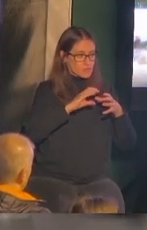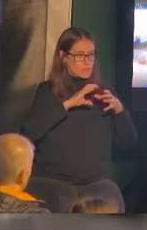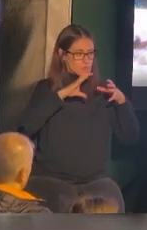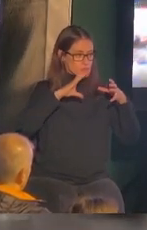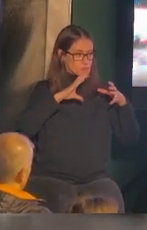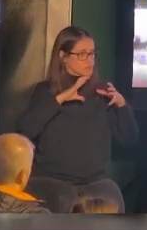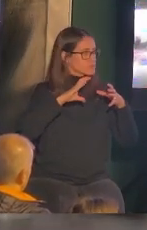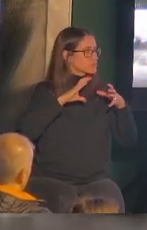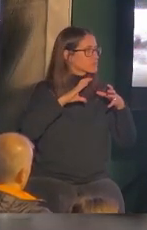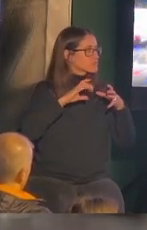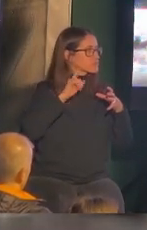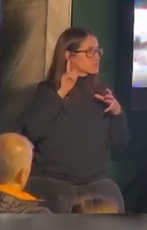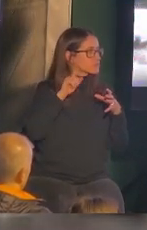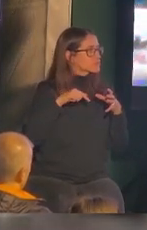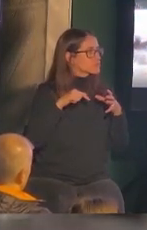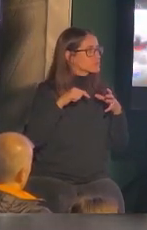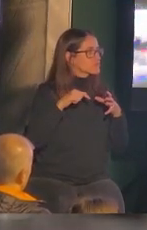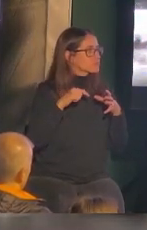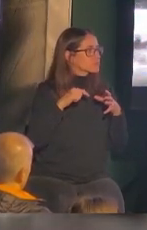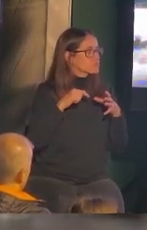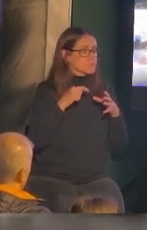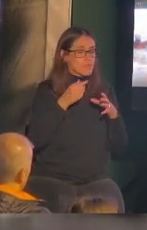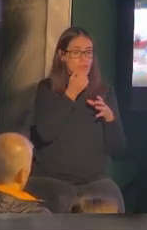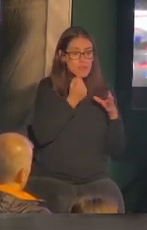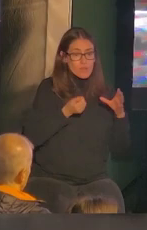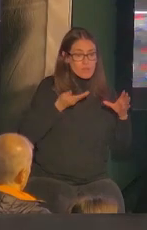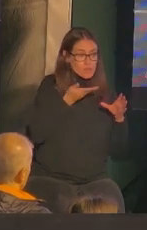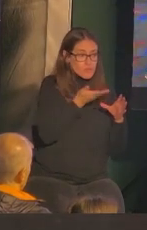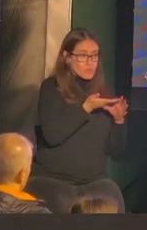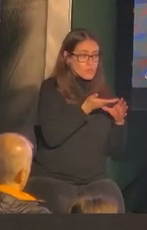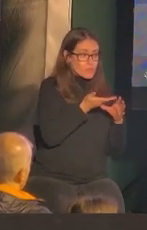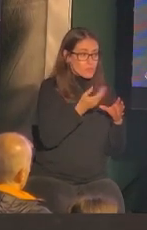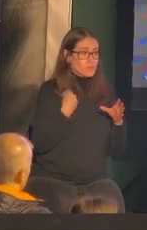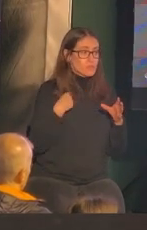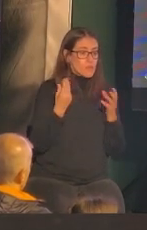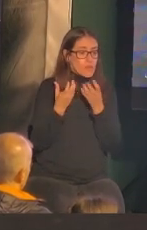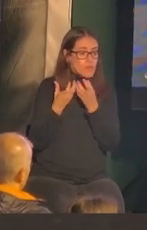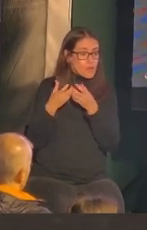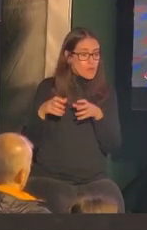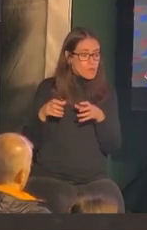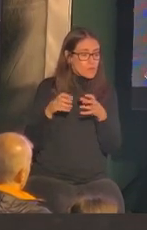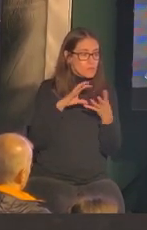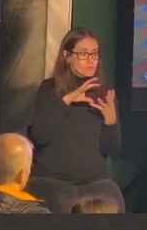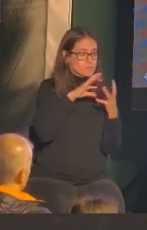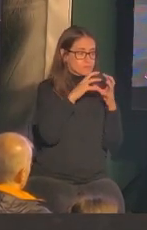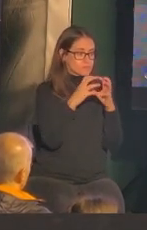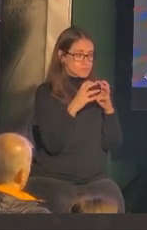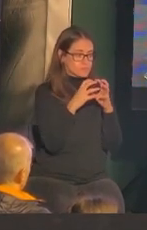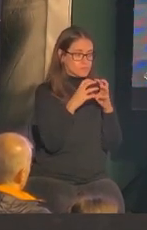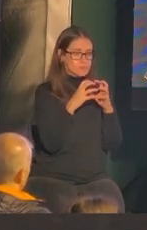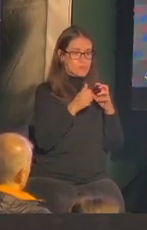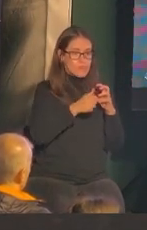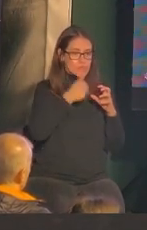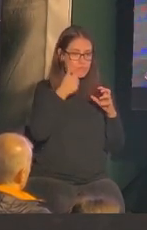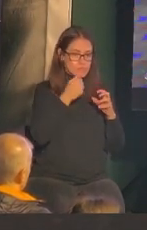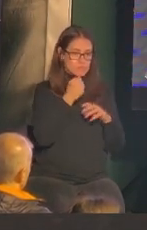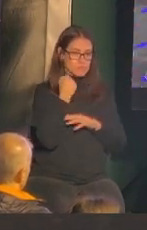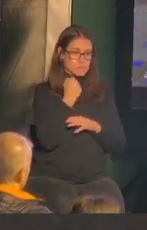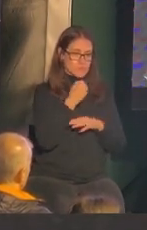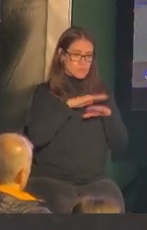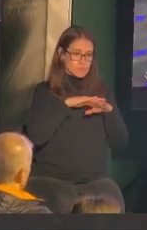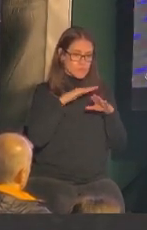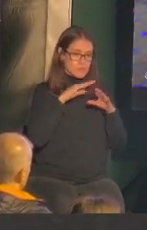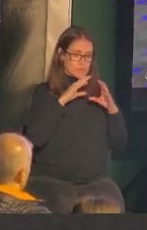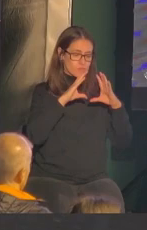I a més que quan el posem al forn, tot aquest ou coagularà i el que ens donarà és estructura al pa de